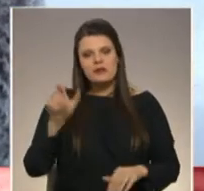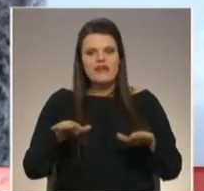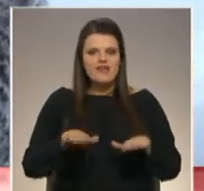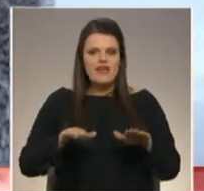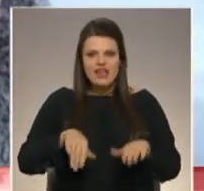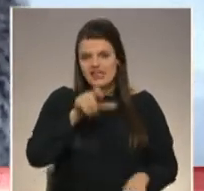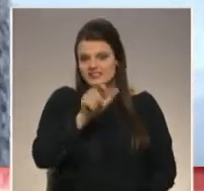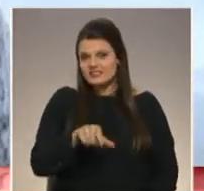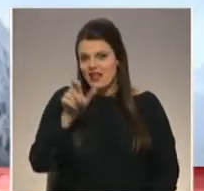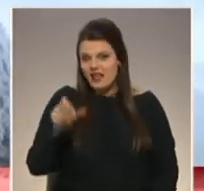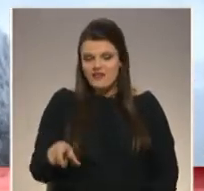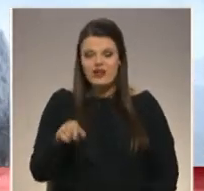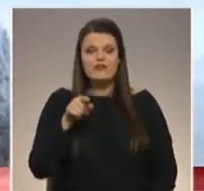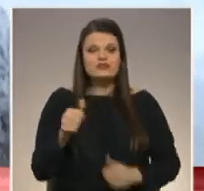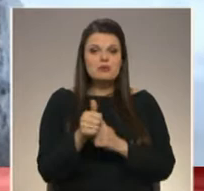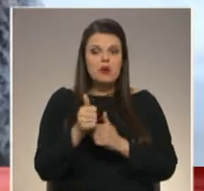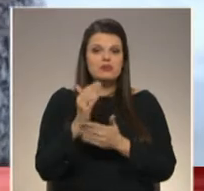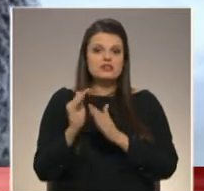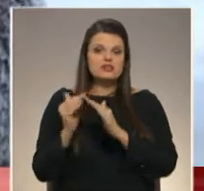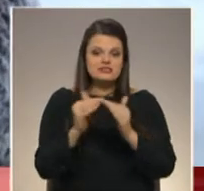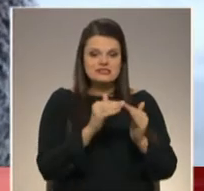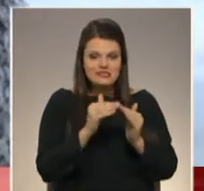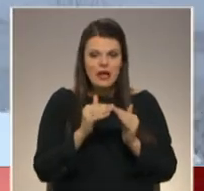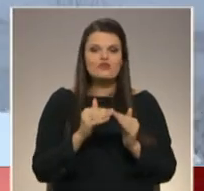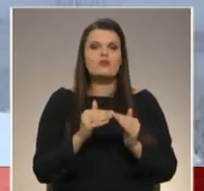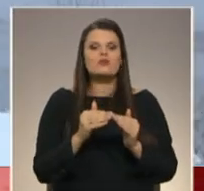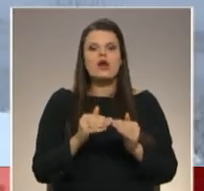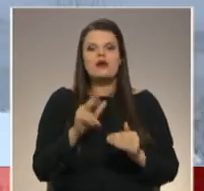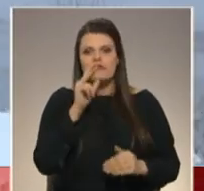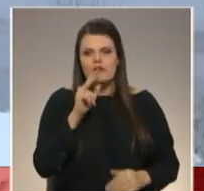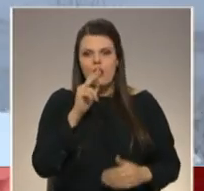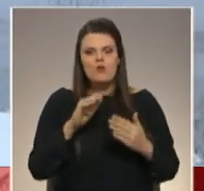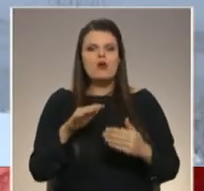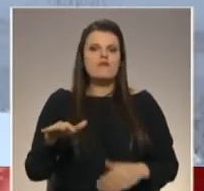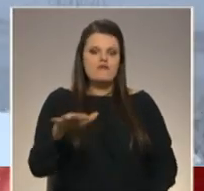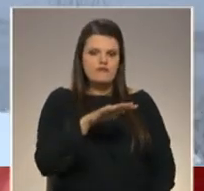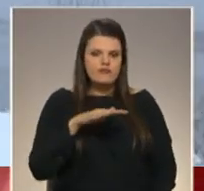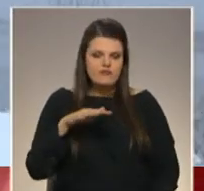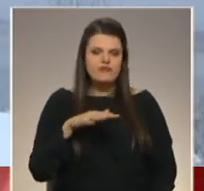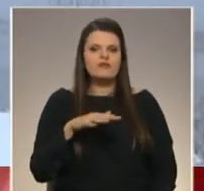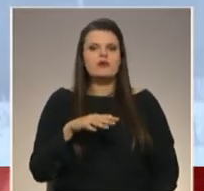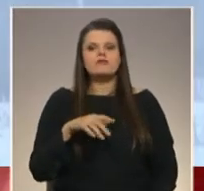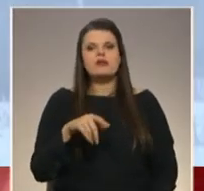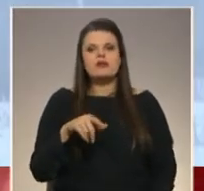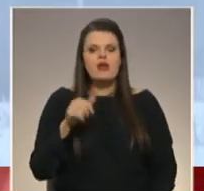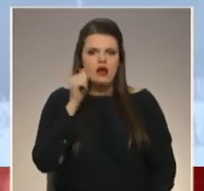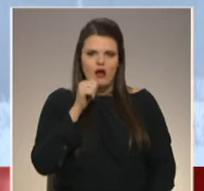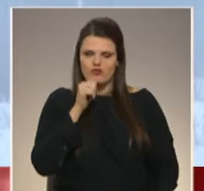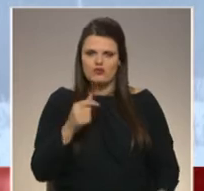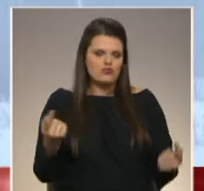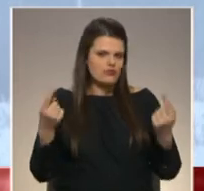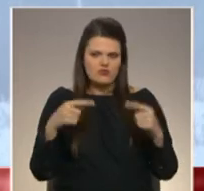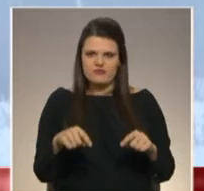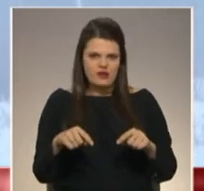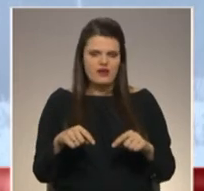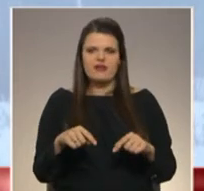vietējie iedzīvotāji. Šis un blakus esošie ciemi Nīcgala, Aizupe un citi Daugavas pavasara palu laikā aplūst gandrīz katru gadu. Ribakos dzīvo mazliet